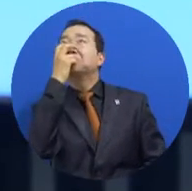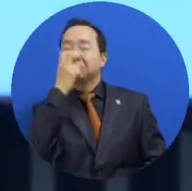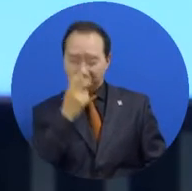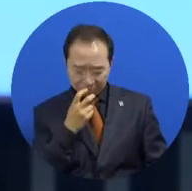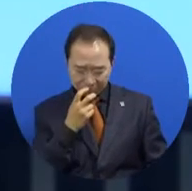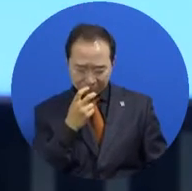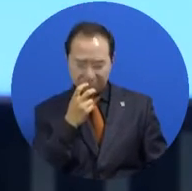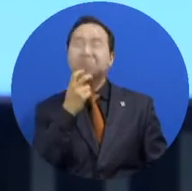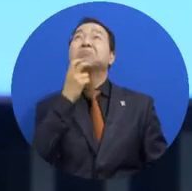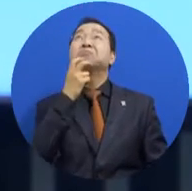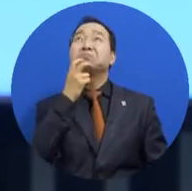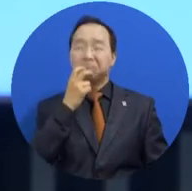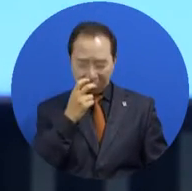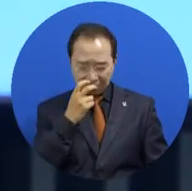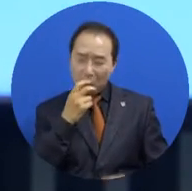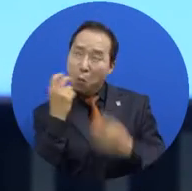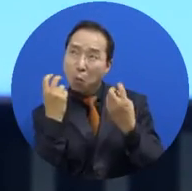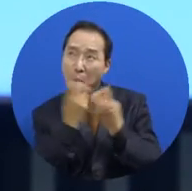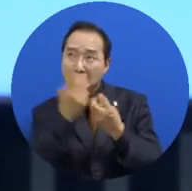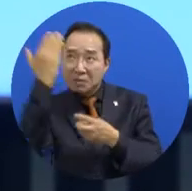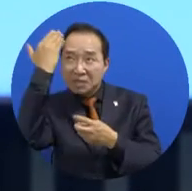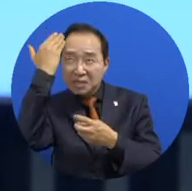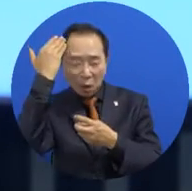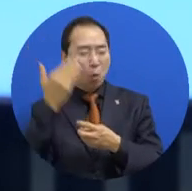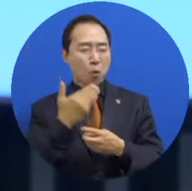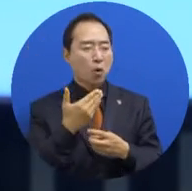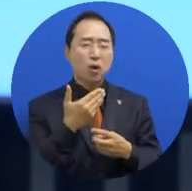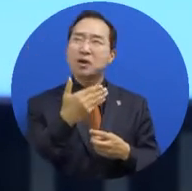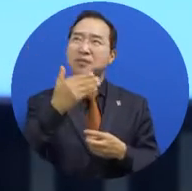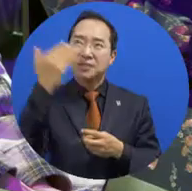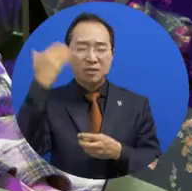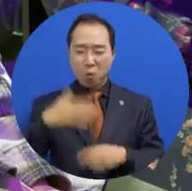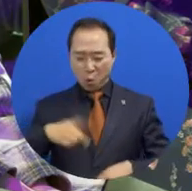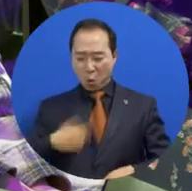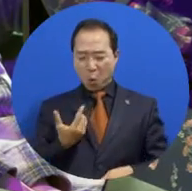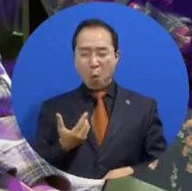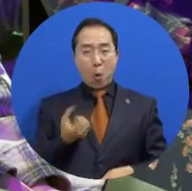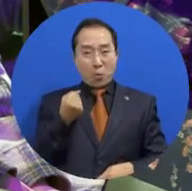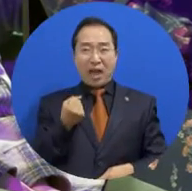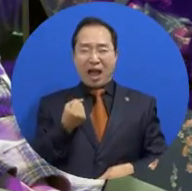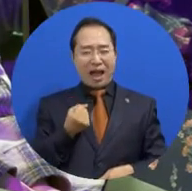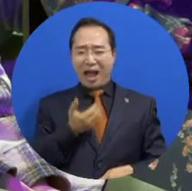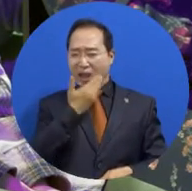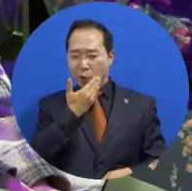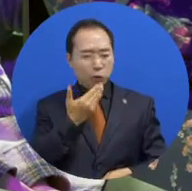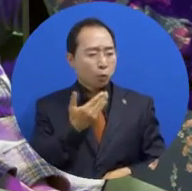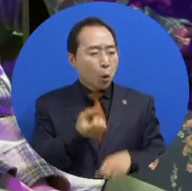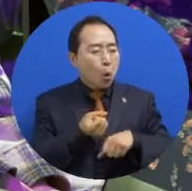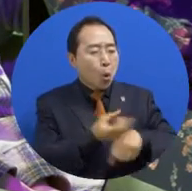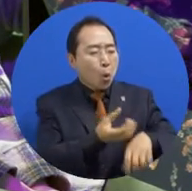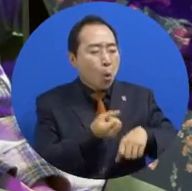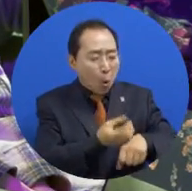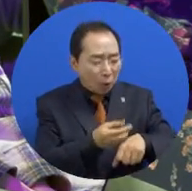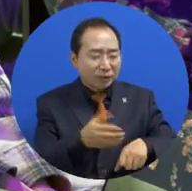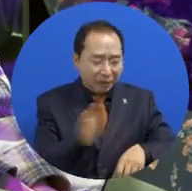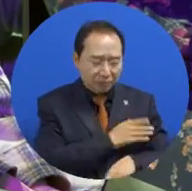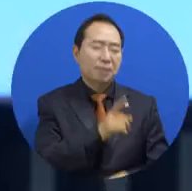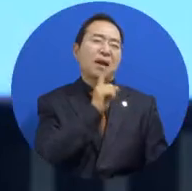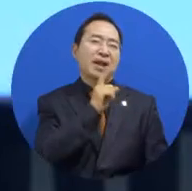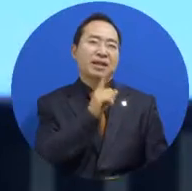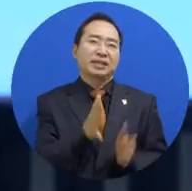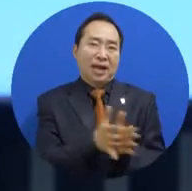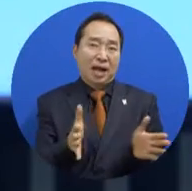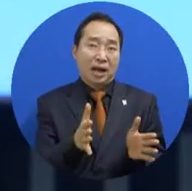관찰해서 이거를 더 많은 사람에게 전달하기 위한 아주 가장 인간적인 메신저였던